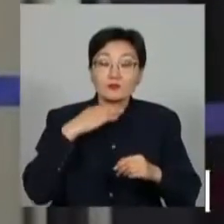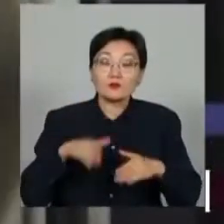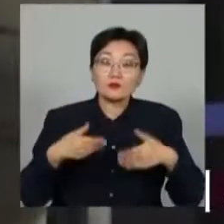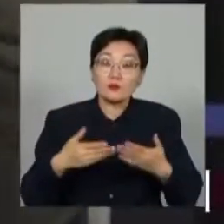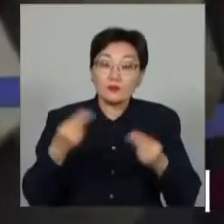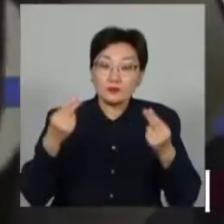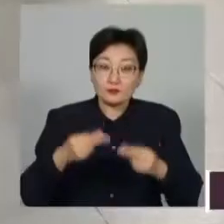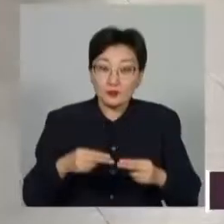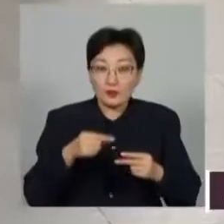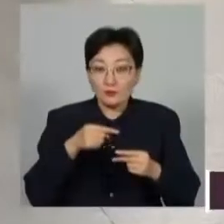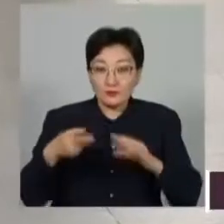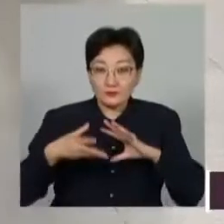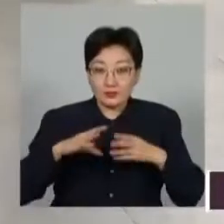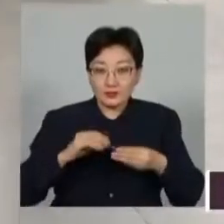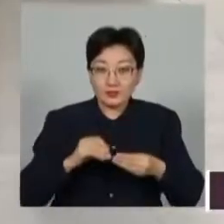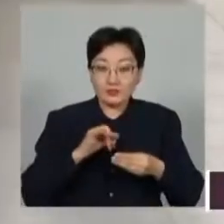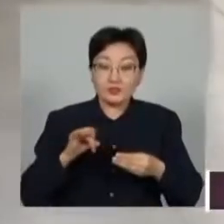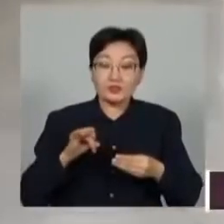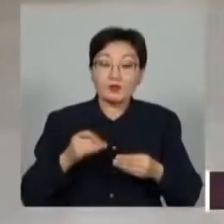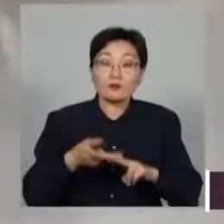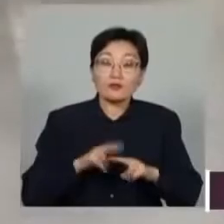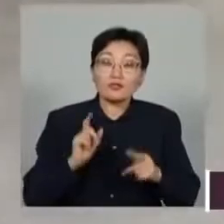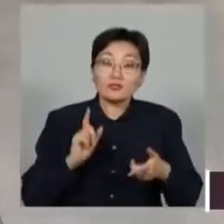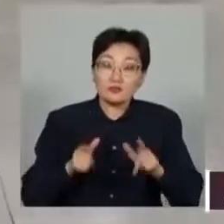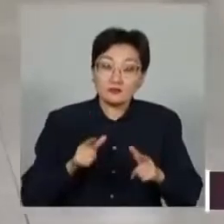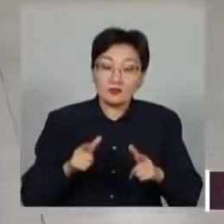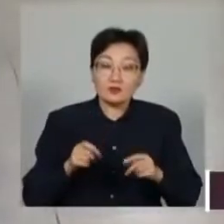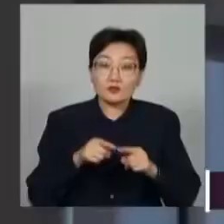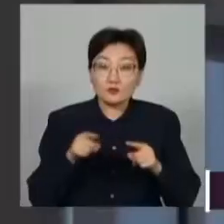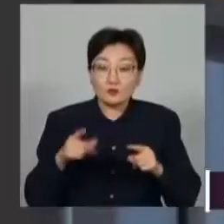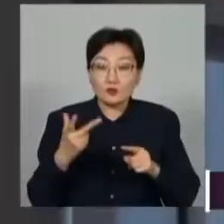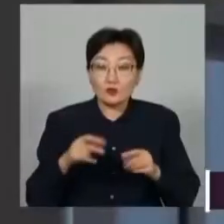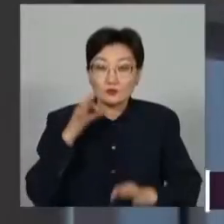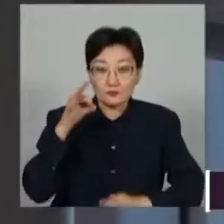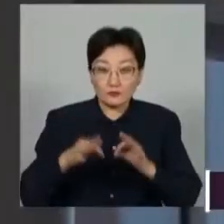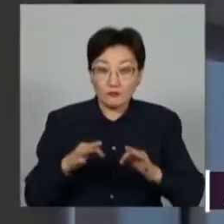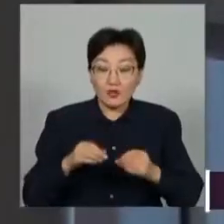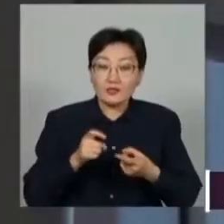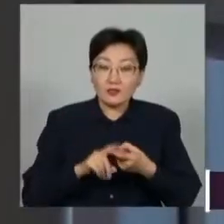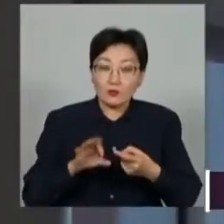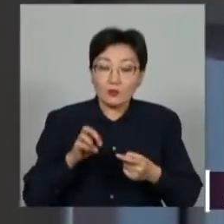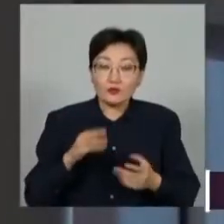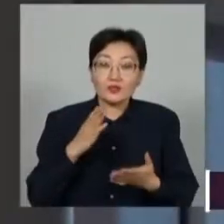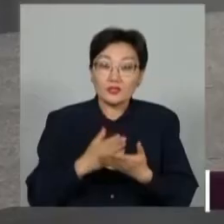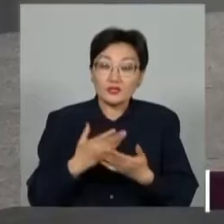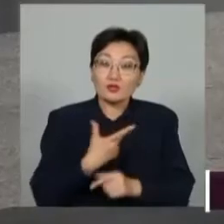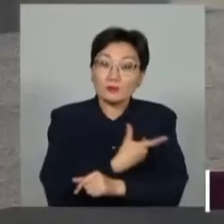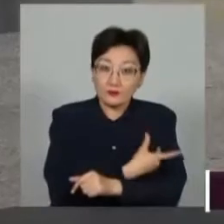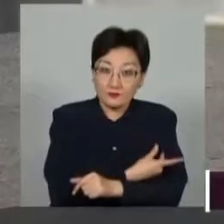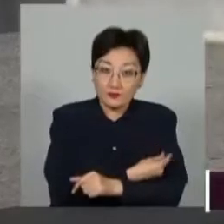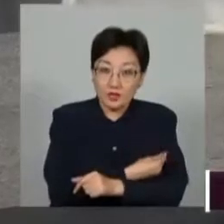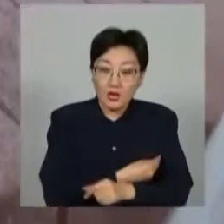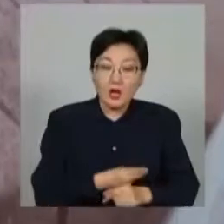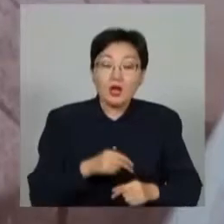предоставить справку об отрицательном ПЦР-тесте, которая действительно в течение 3 суток, независимо от наличия прививок. Тем